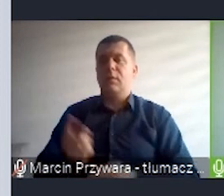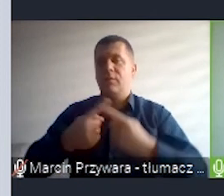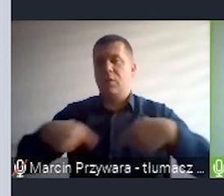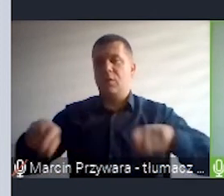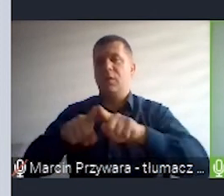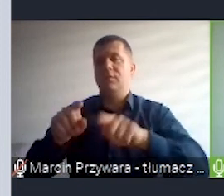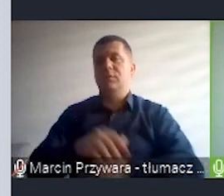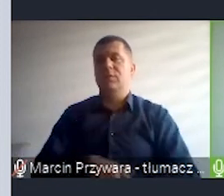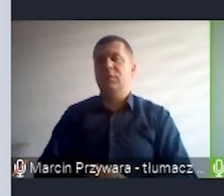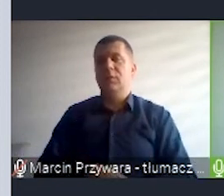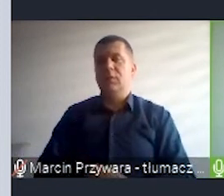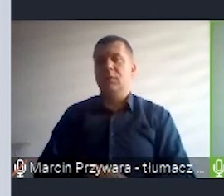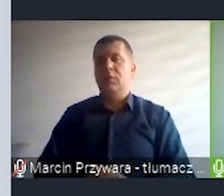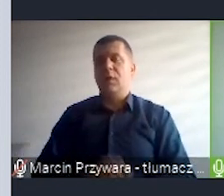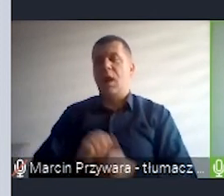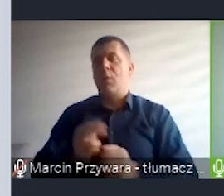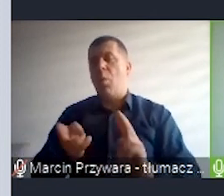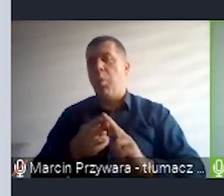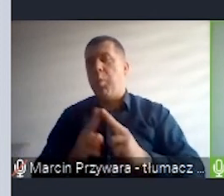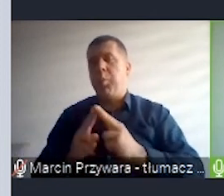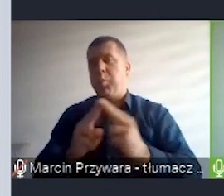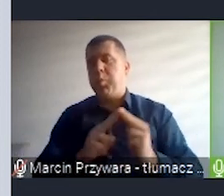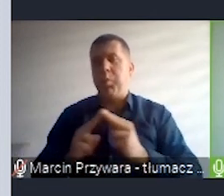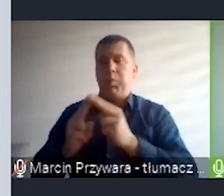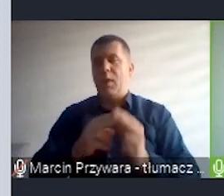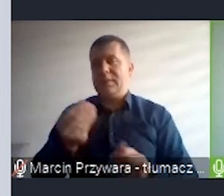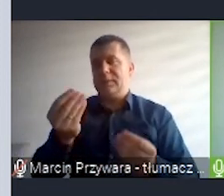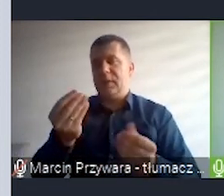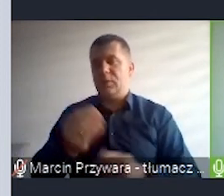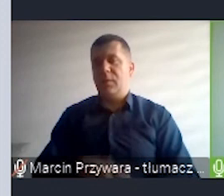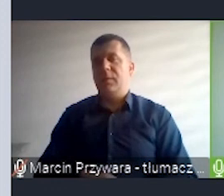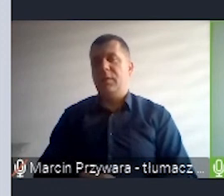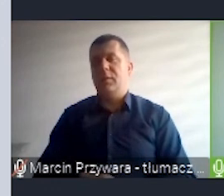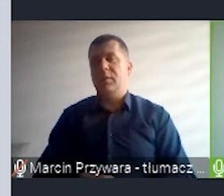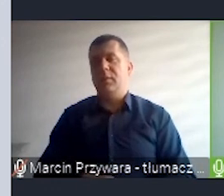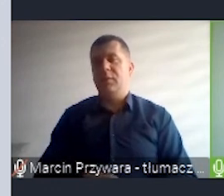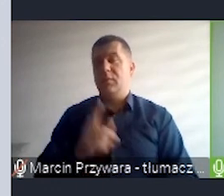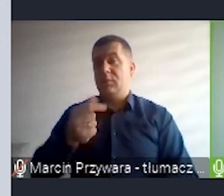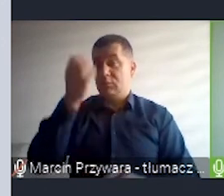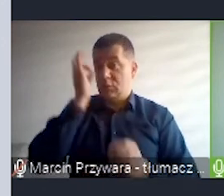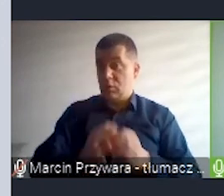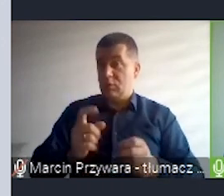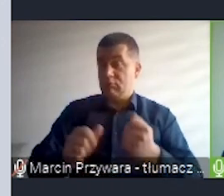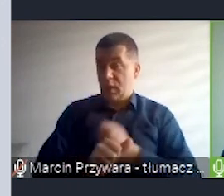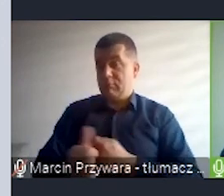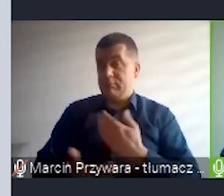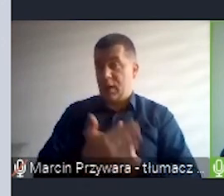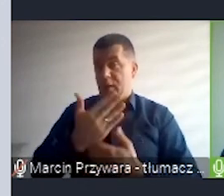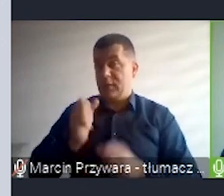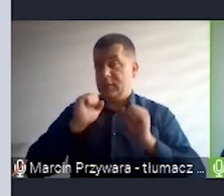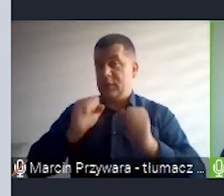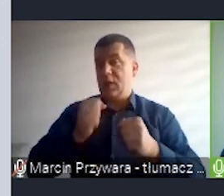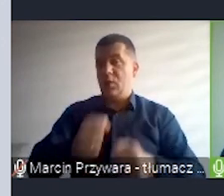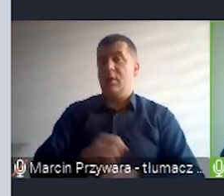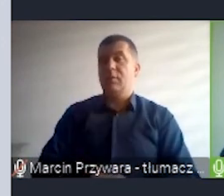wykonawcom, ewentualnie ze zmowami cenowymi, które są takim szczególnym znowu przejawem działań